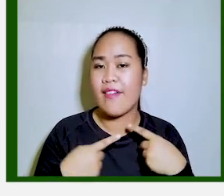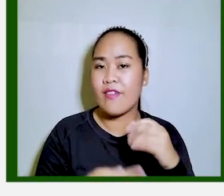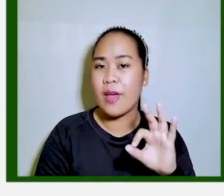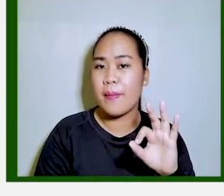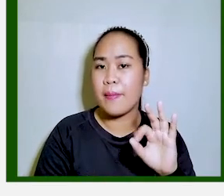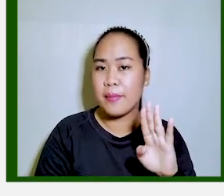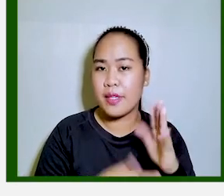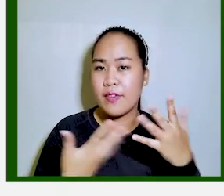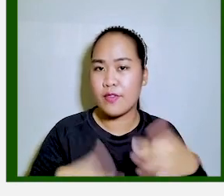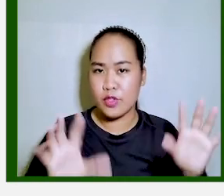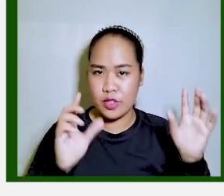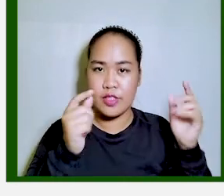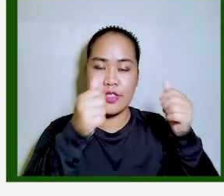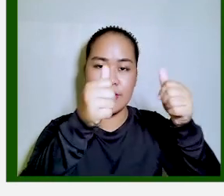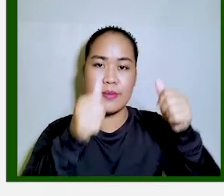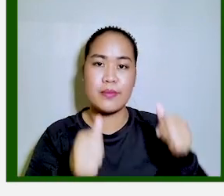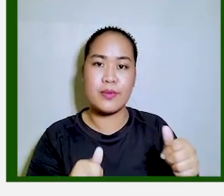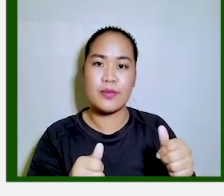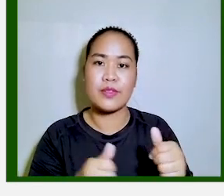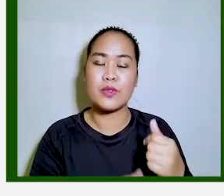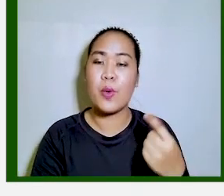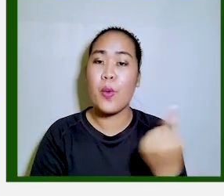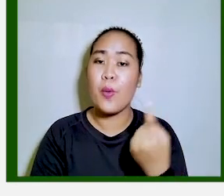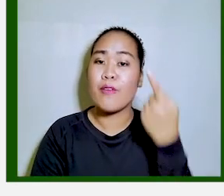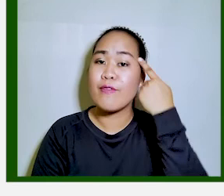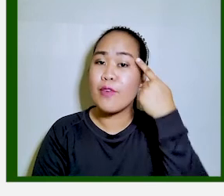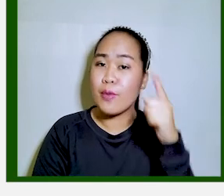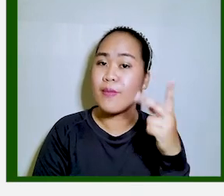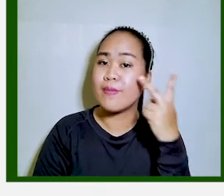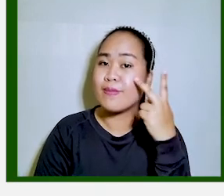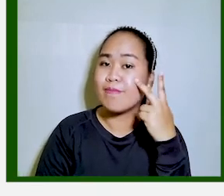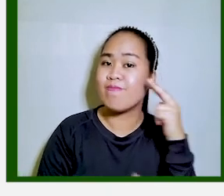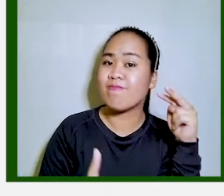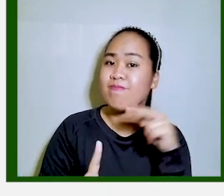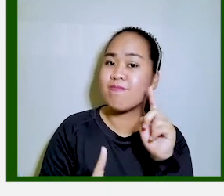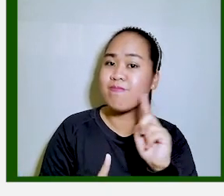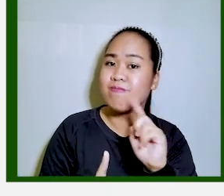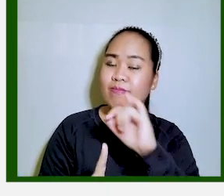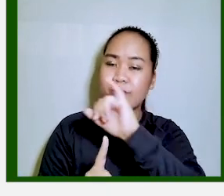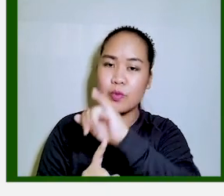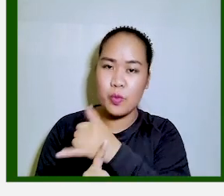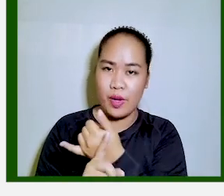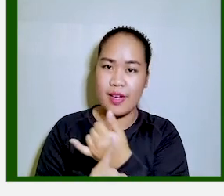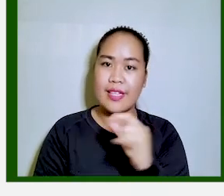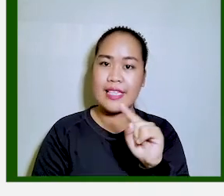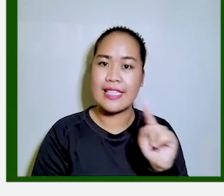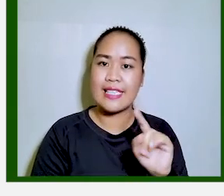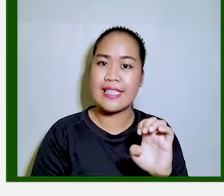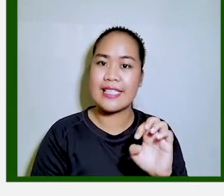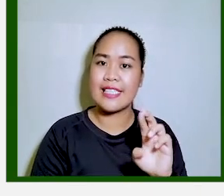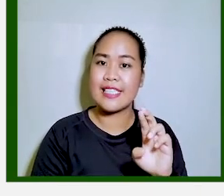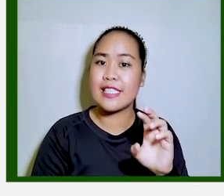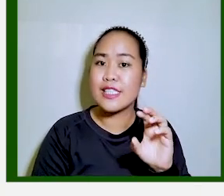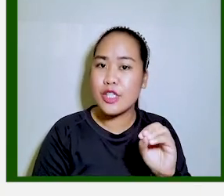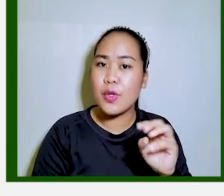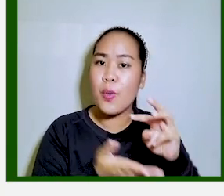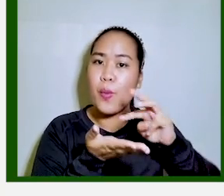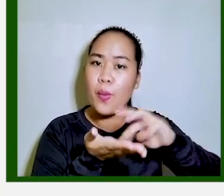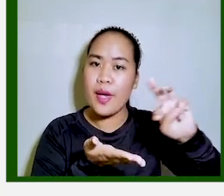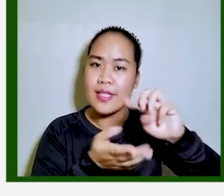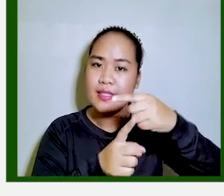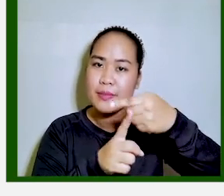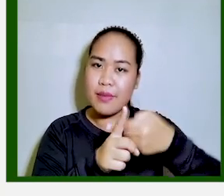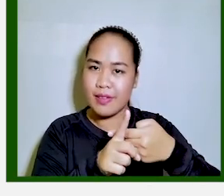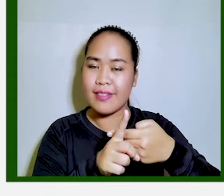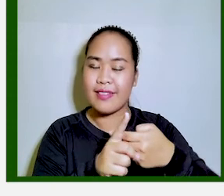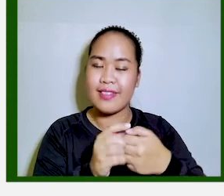observance again, no, of Zero Waste Month. So January is Zero Waste Month, and sa January 30 po